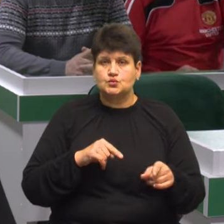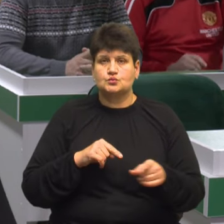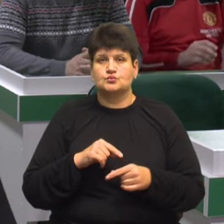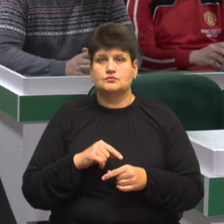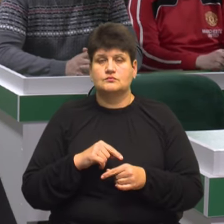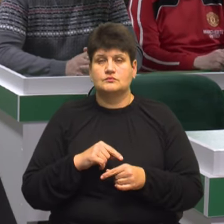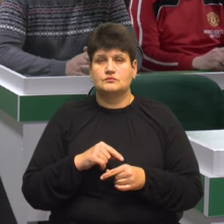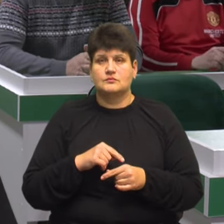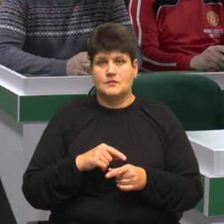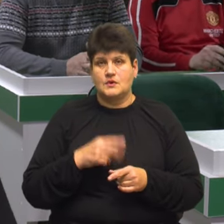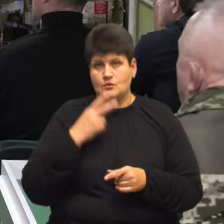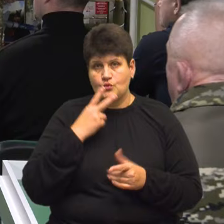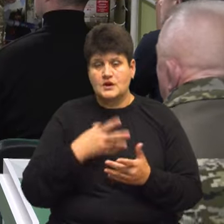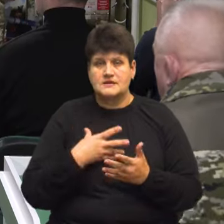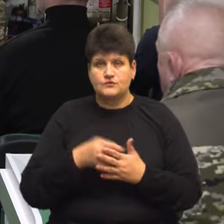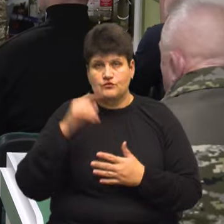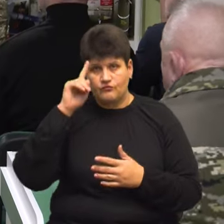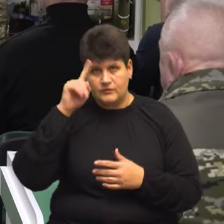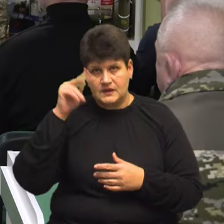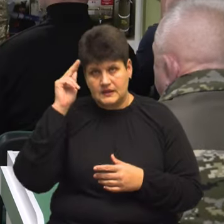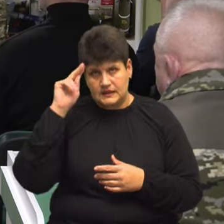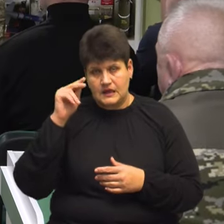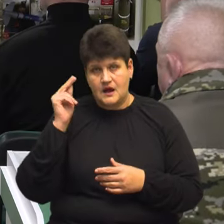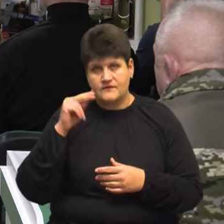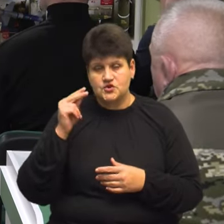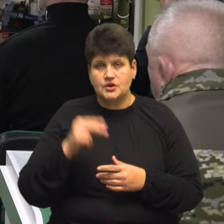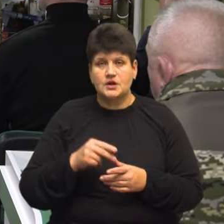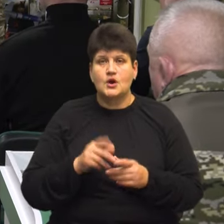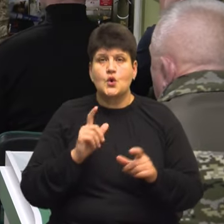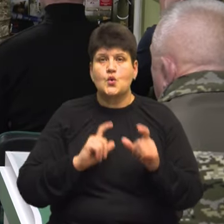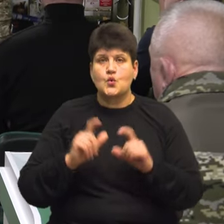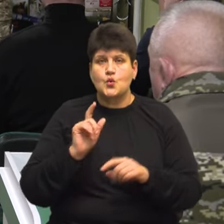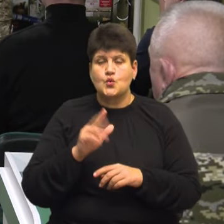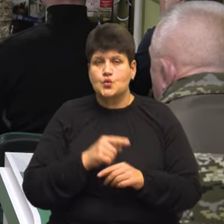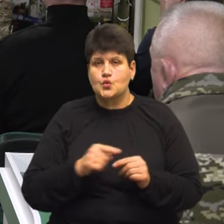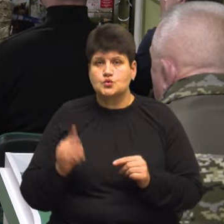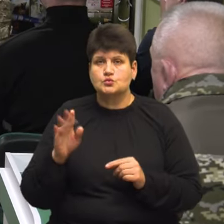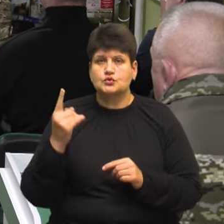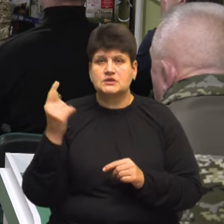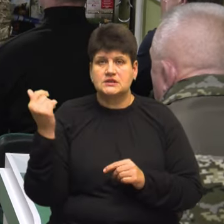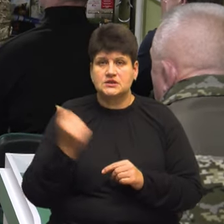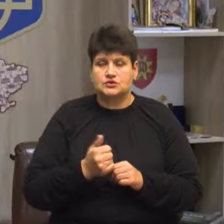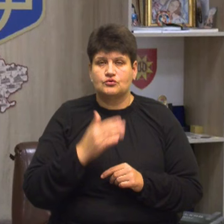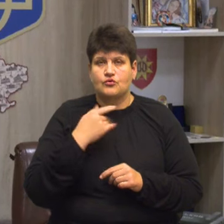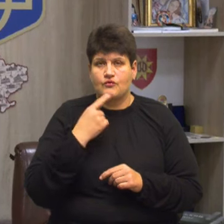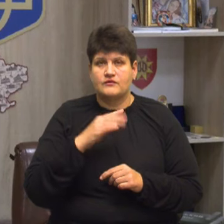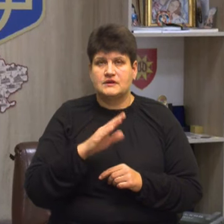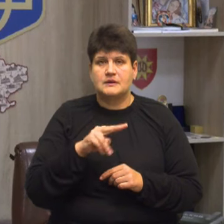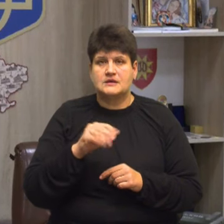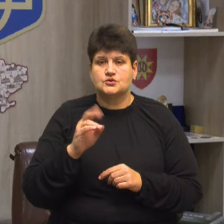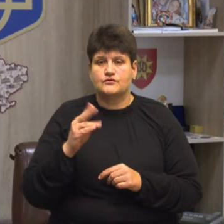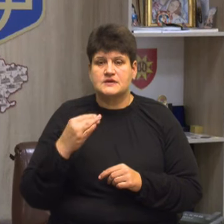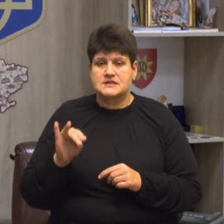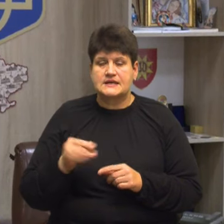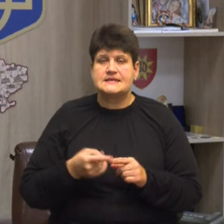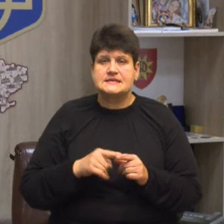вправно показують свої вміння і навички. Курси триватимуть тиждень, каже керівник Тернопільського фахового коледжу Вадим Ластовицький. Такі заняття